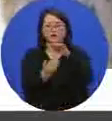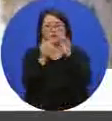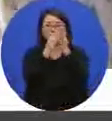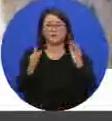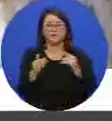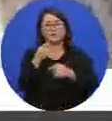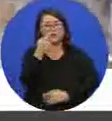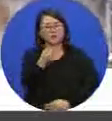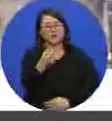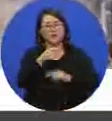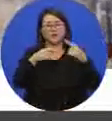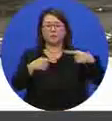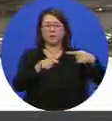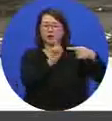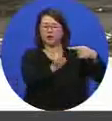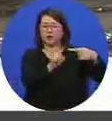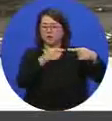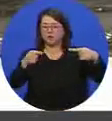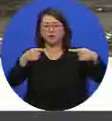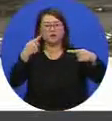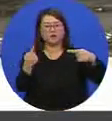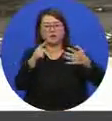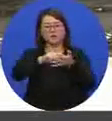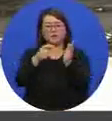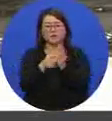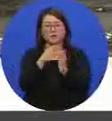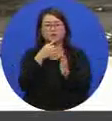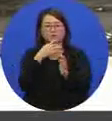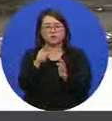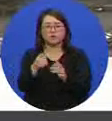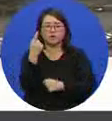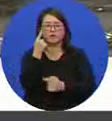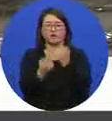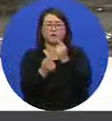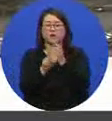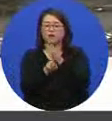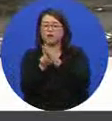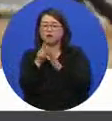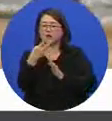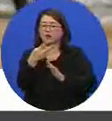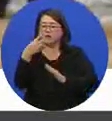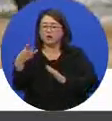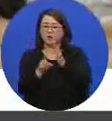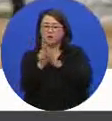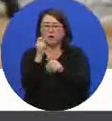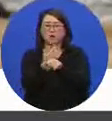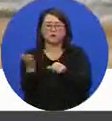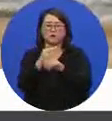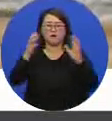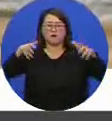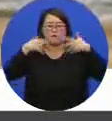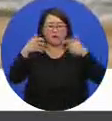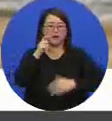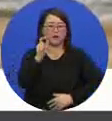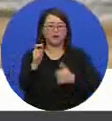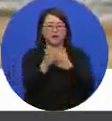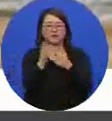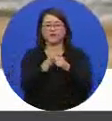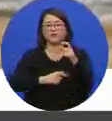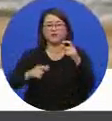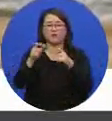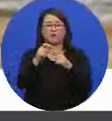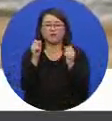전주 1도 등 영하 1도에서 영상 1도의 분포로 어제보다는 2, 3도가량 높겠지만 바람이 약간 강하게 불어 체감 온도는